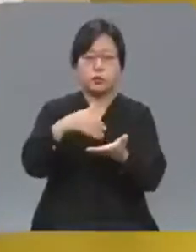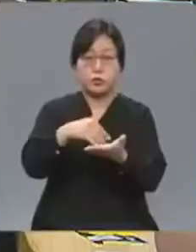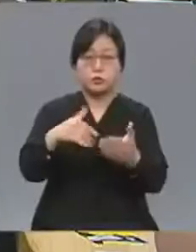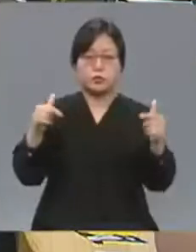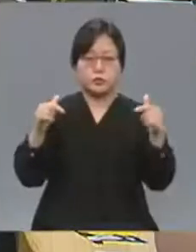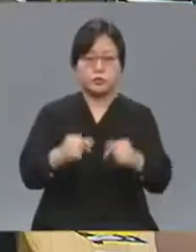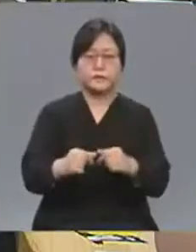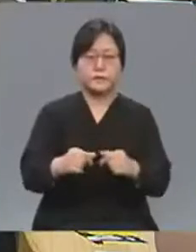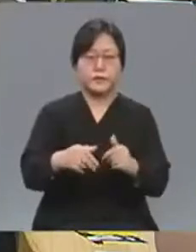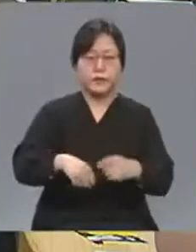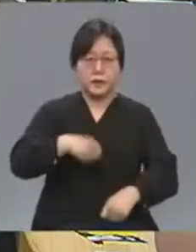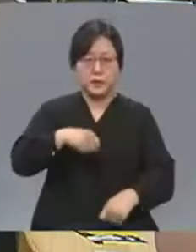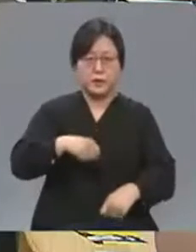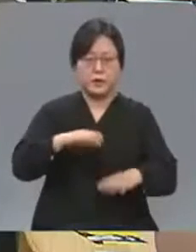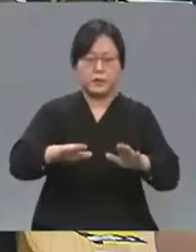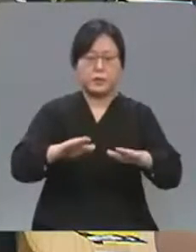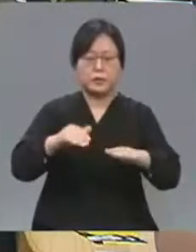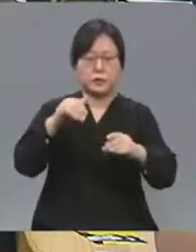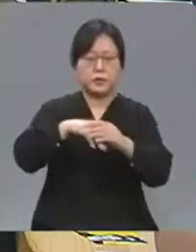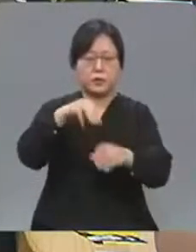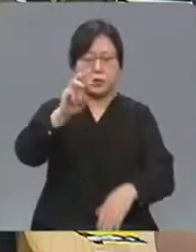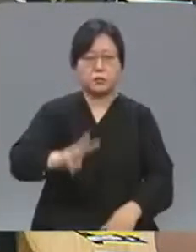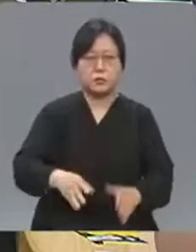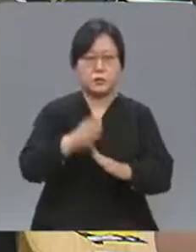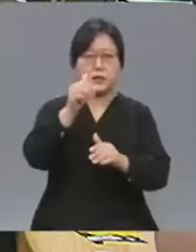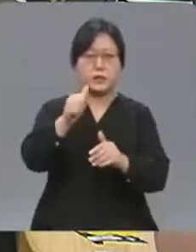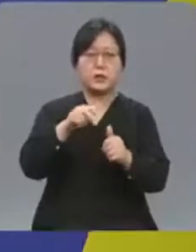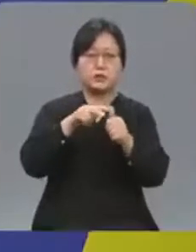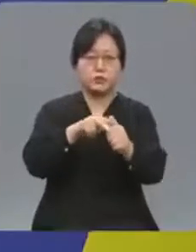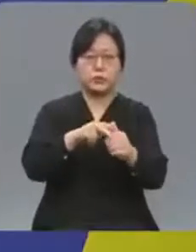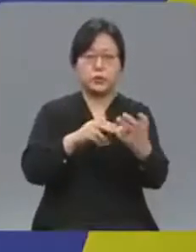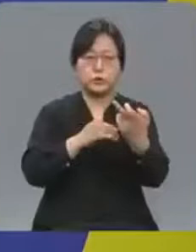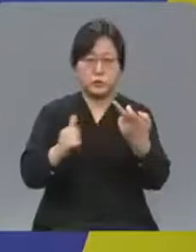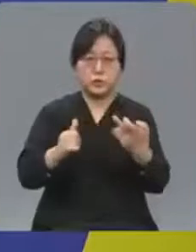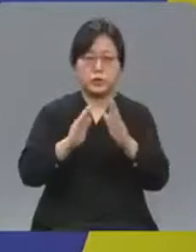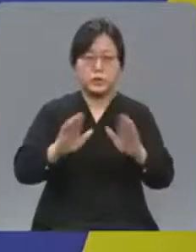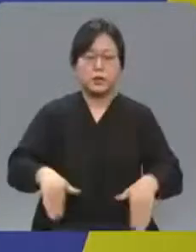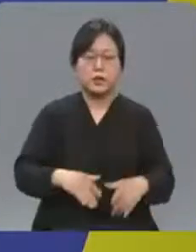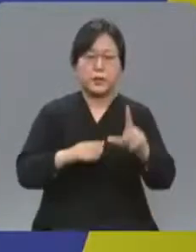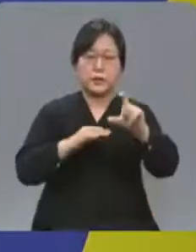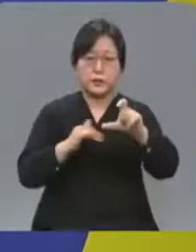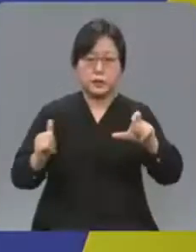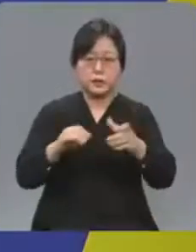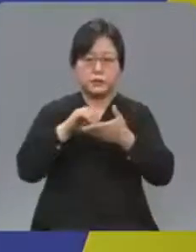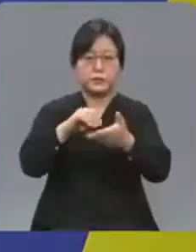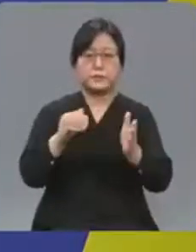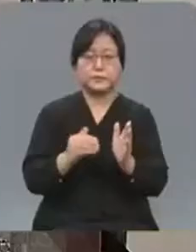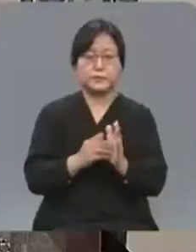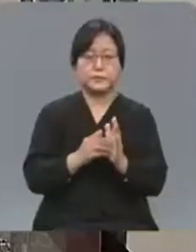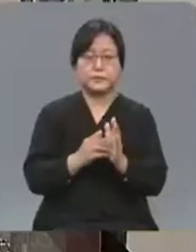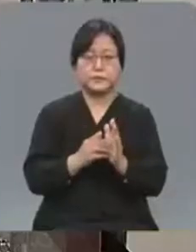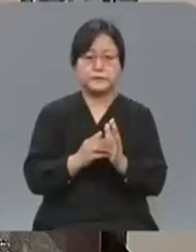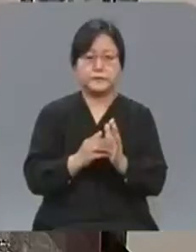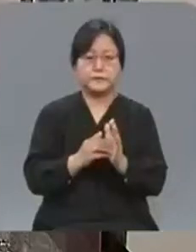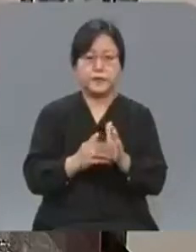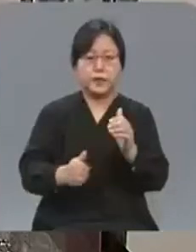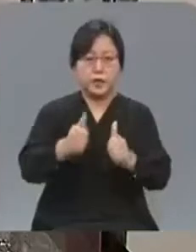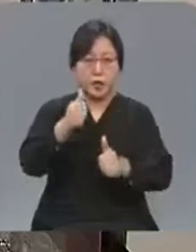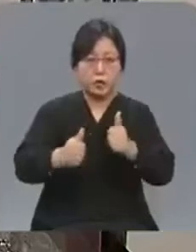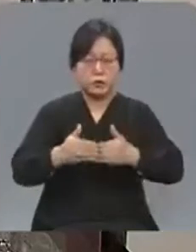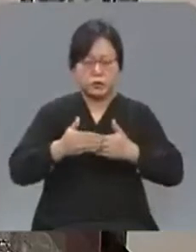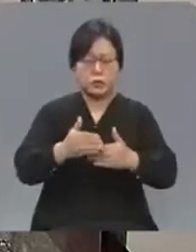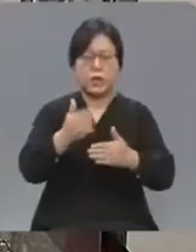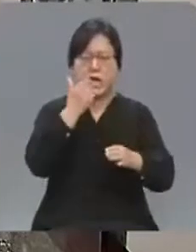줄었습니다. 정의당은 이번 선거에 광주는 시장 후보 등 12명, 전남은 15명이 등록했습니다. 경선